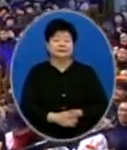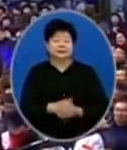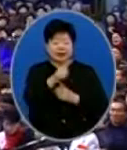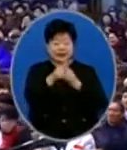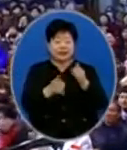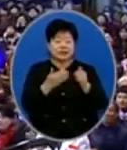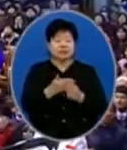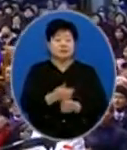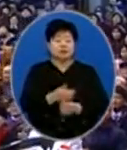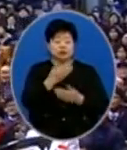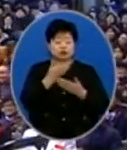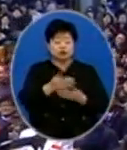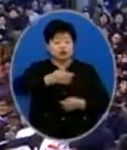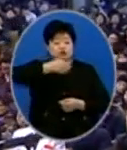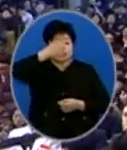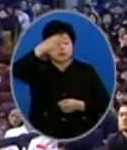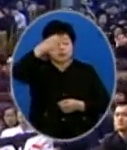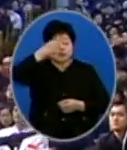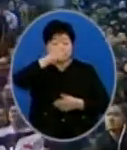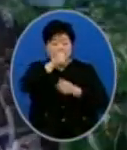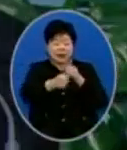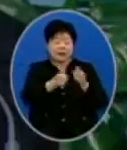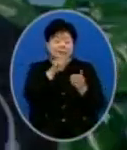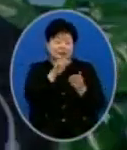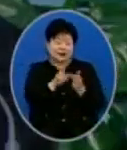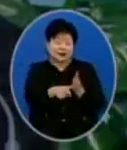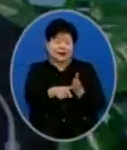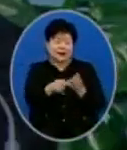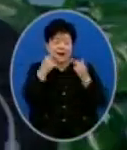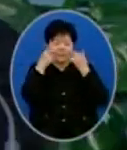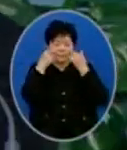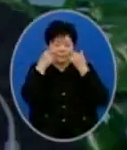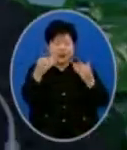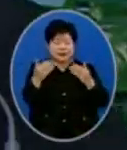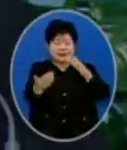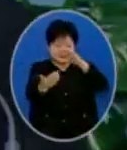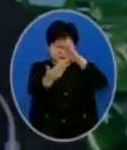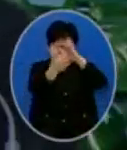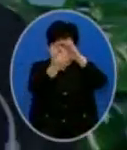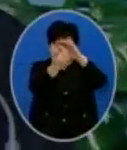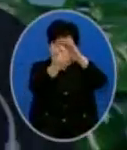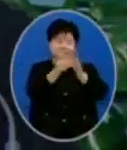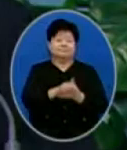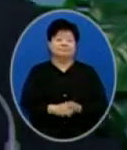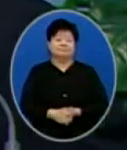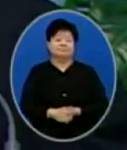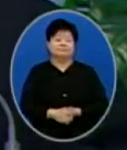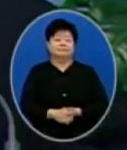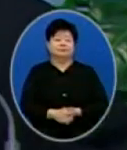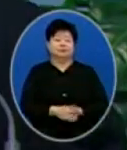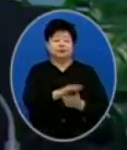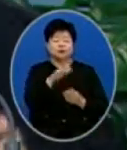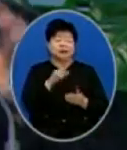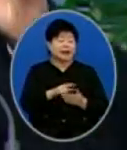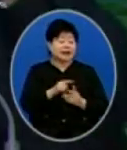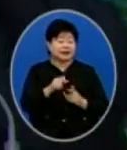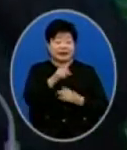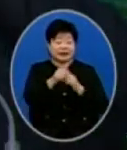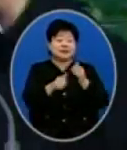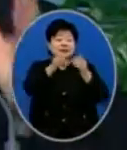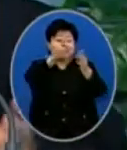하나님이 주인 꿈은 하나님의 때에 반드시 이루어집니다 우리 때가 아니라